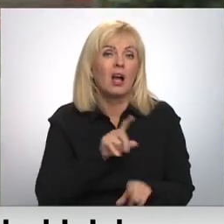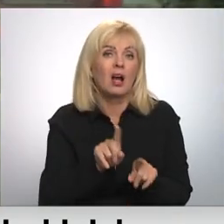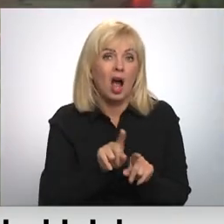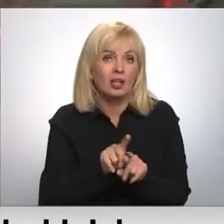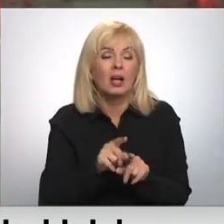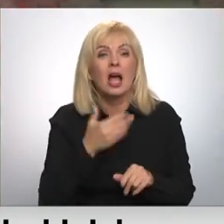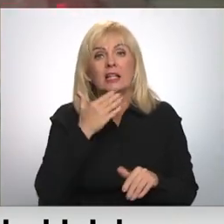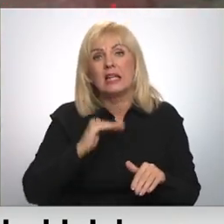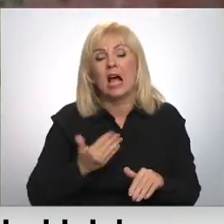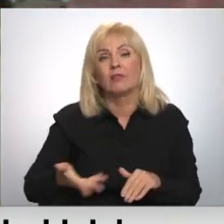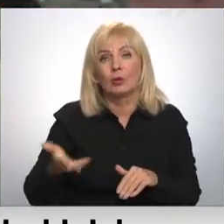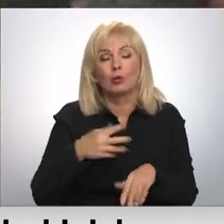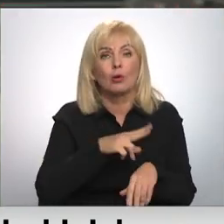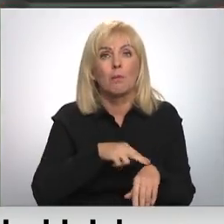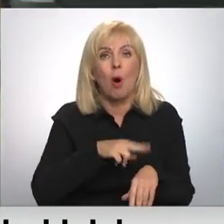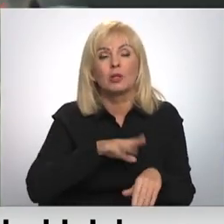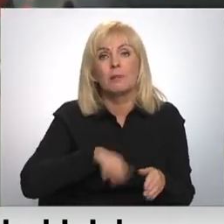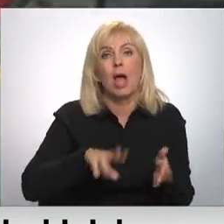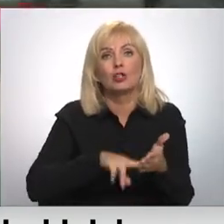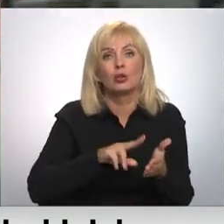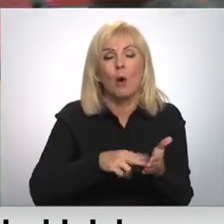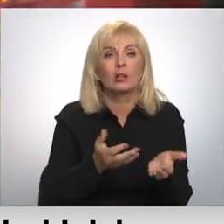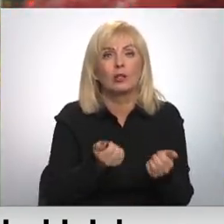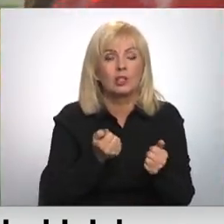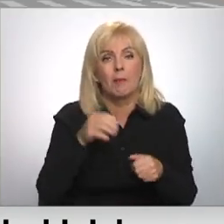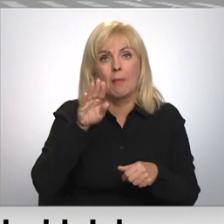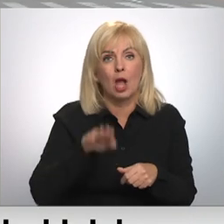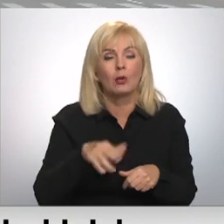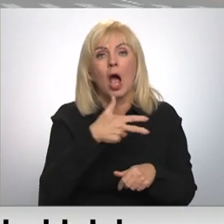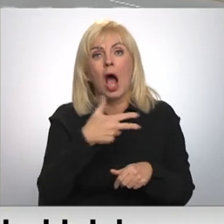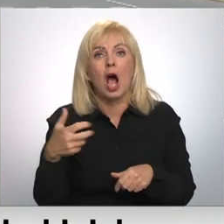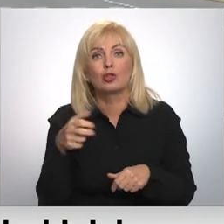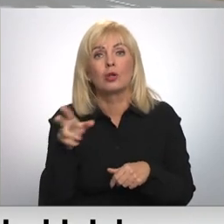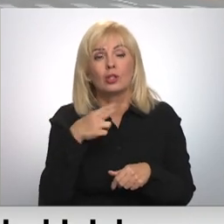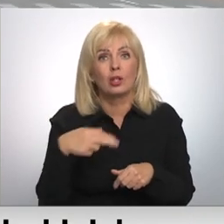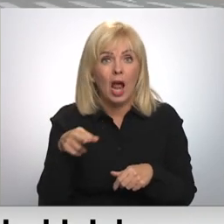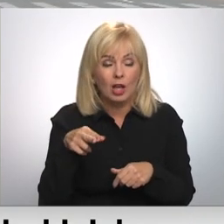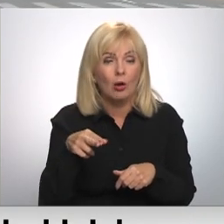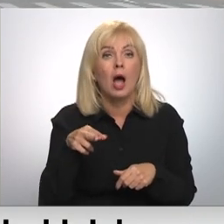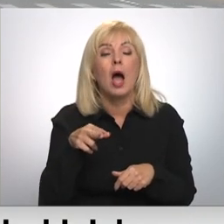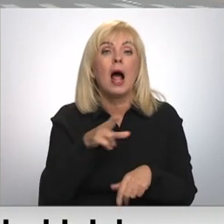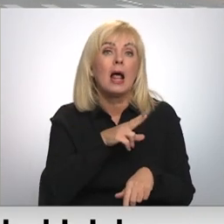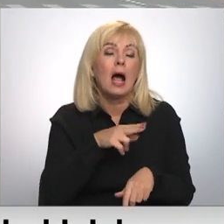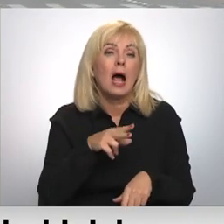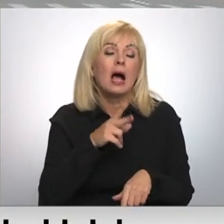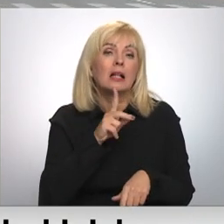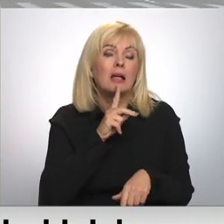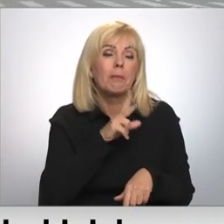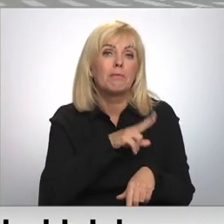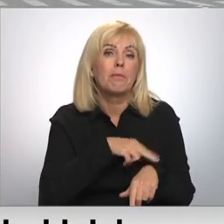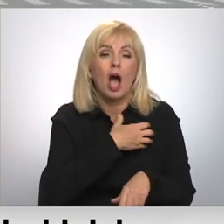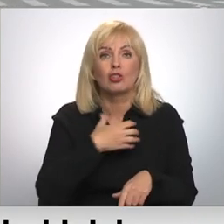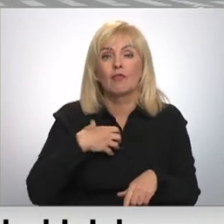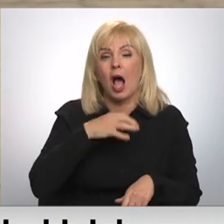novadā policists pēc nodokļa nomaksas mēnesī saņem aptuveni 800 eiro. Pēc Vārpiņa teiktā Liepājas pašvaldības policijā